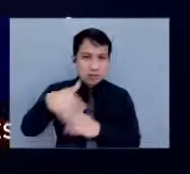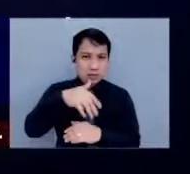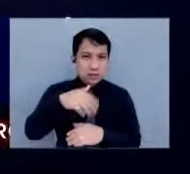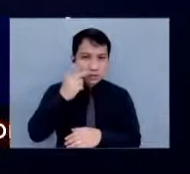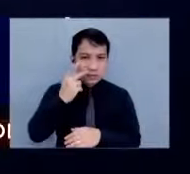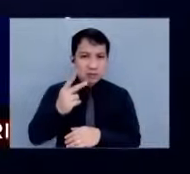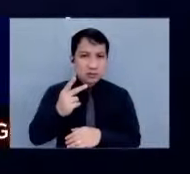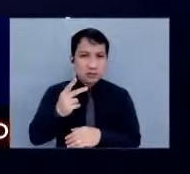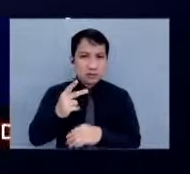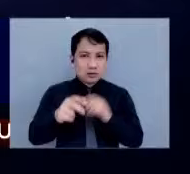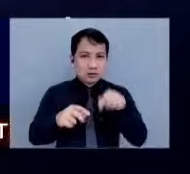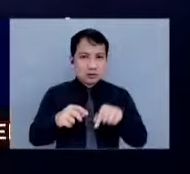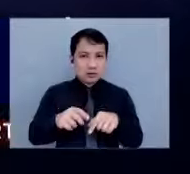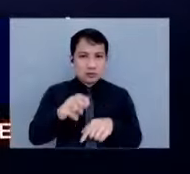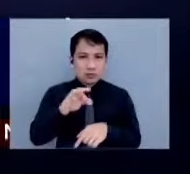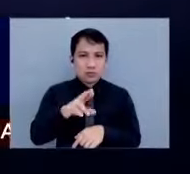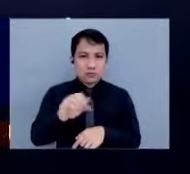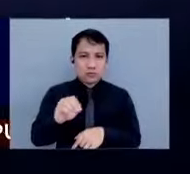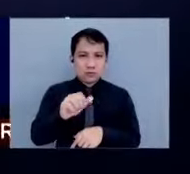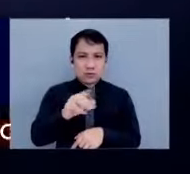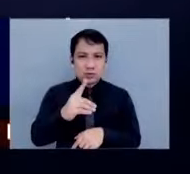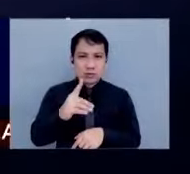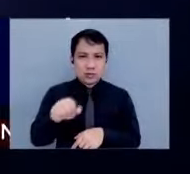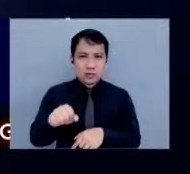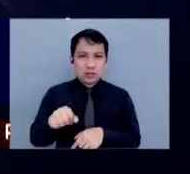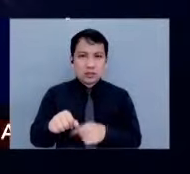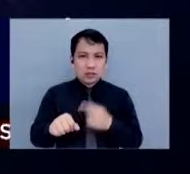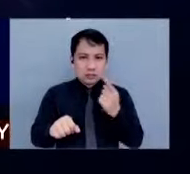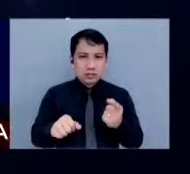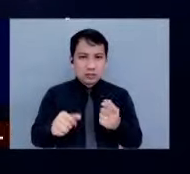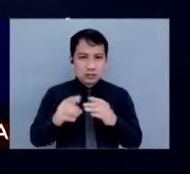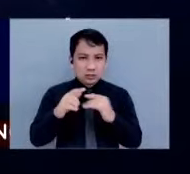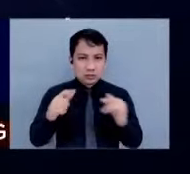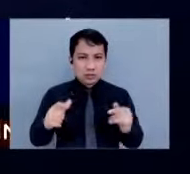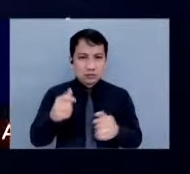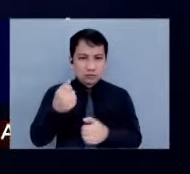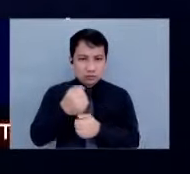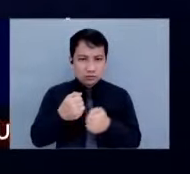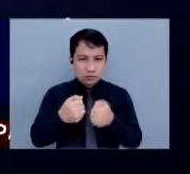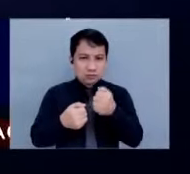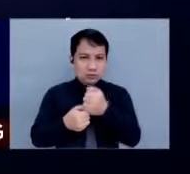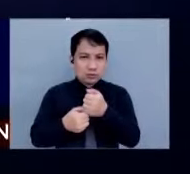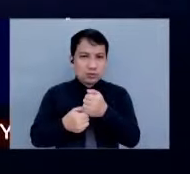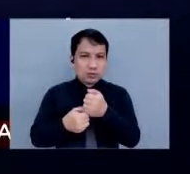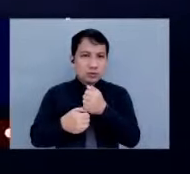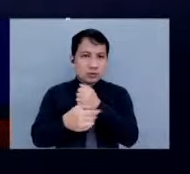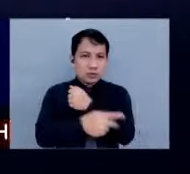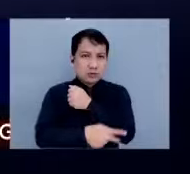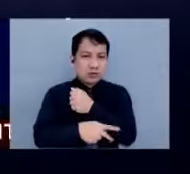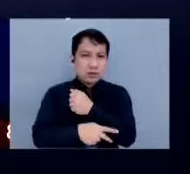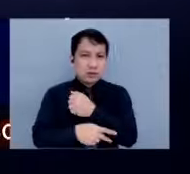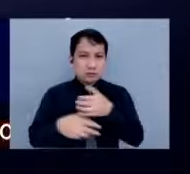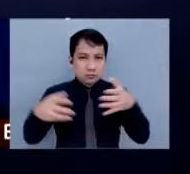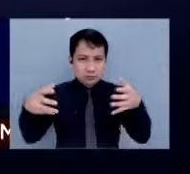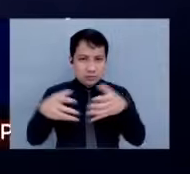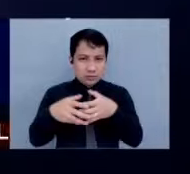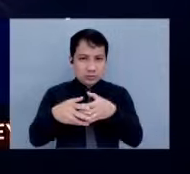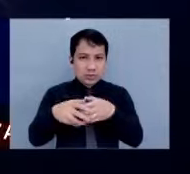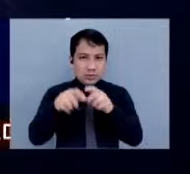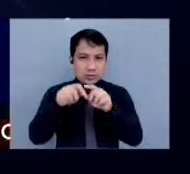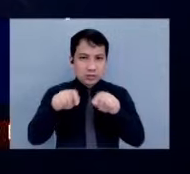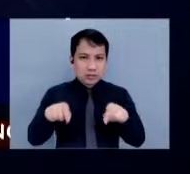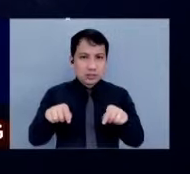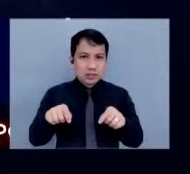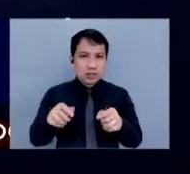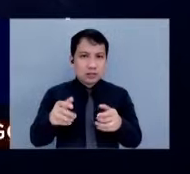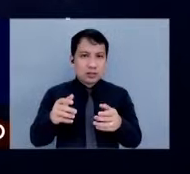ang frost o andap sa Lake Venado campsite sa Cotabato Province. Naipon sa tent ang mga frost. Ayon sa